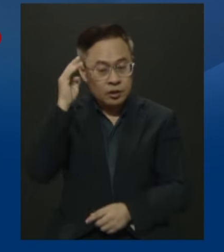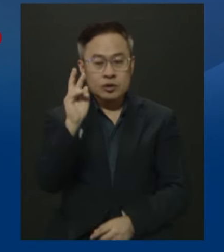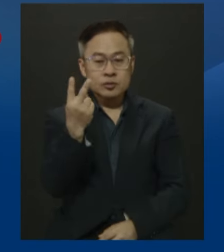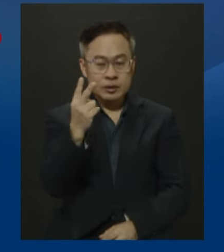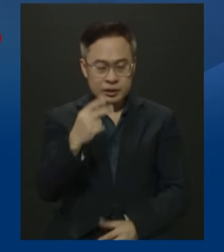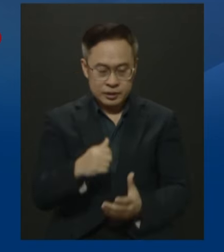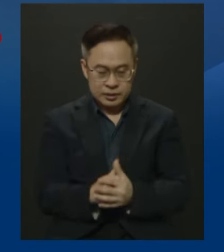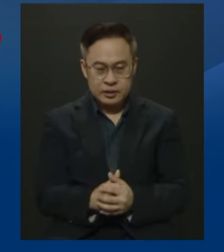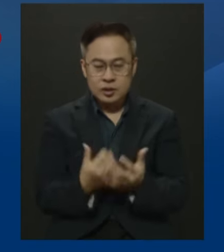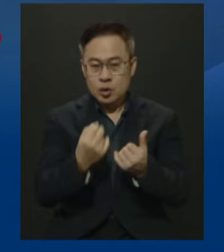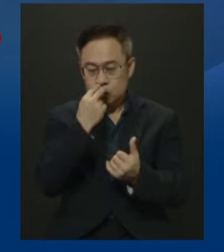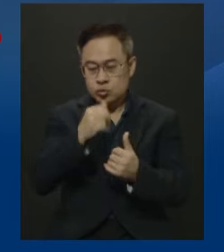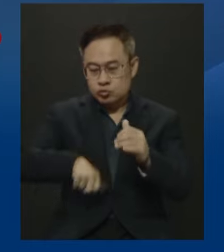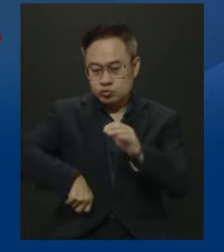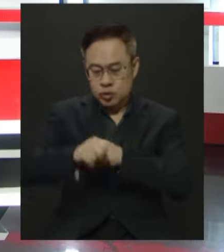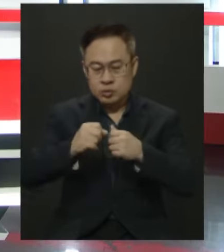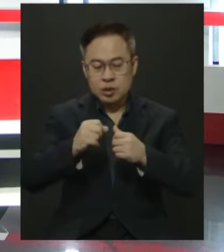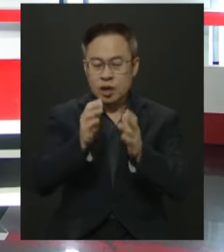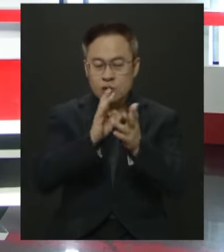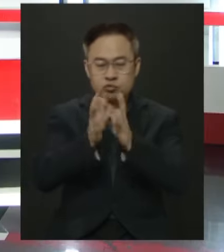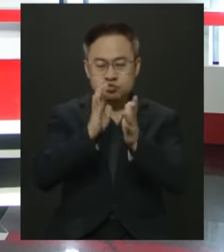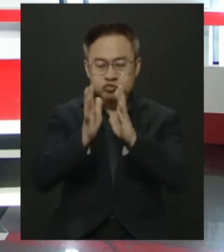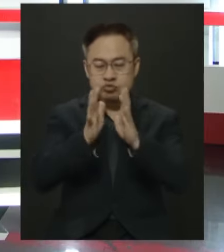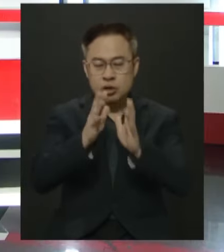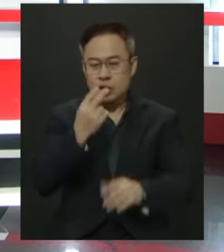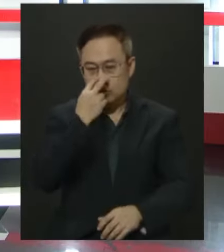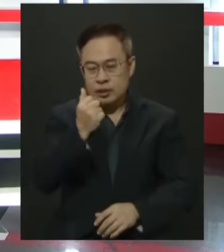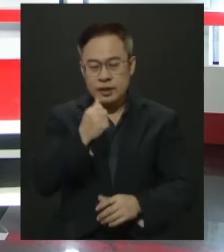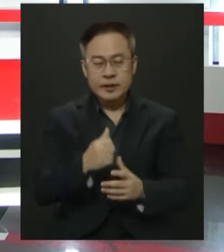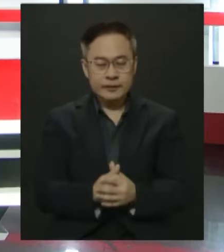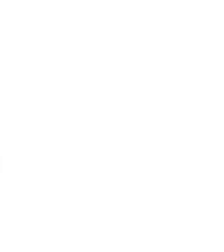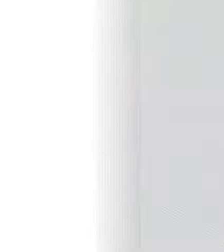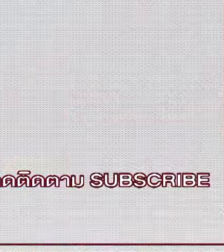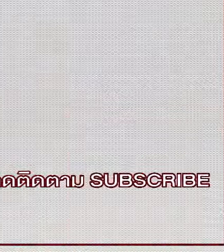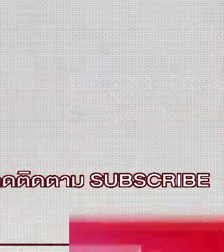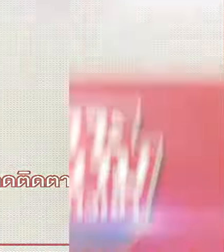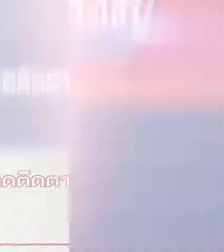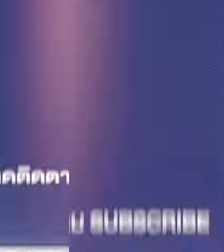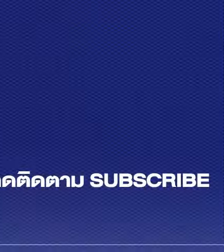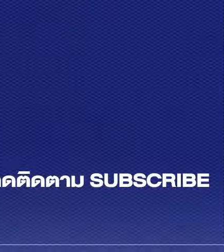ตซอลไทยลีกกันได้รับรองว่าวันนี้นี่สนุกแน่นอนนะมีบิ๊กแมตช์มีเกมใหญ่ๆหลายคู่เลยนะครับ